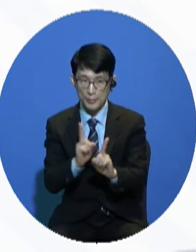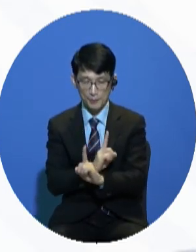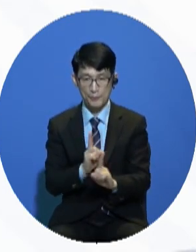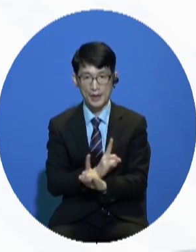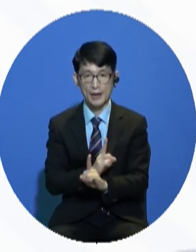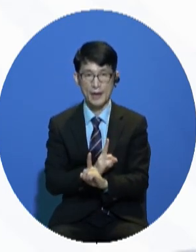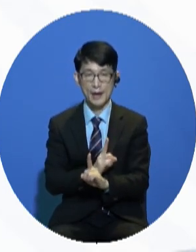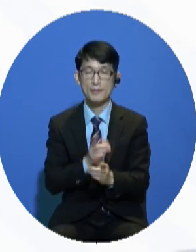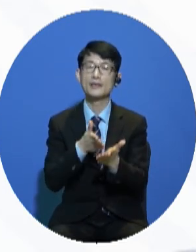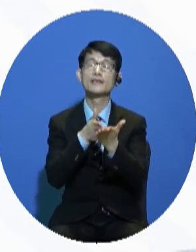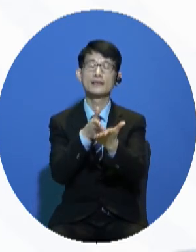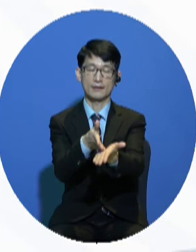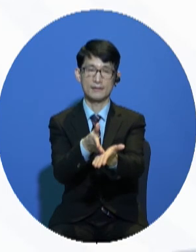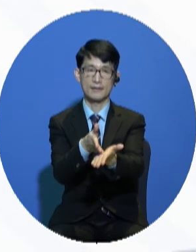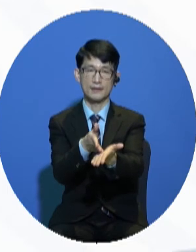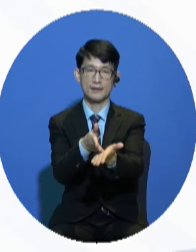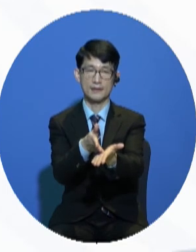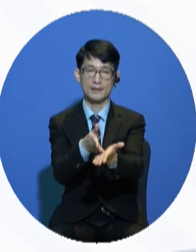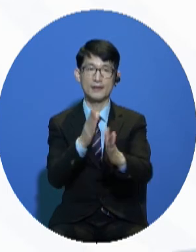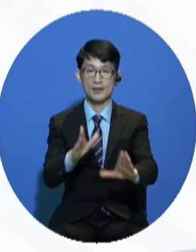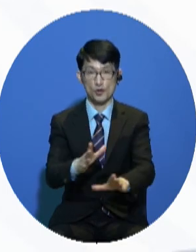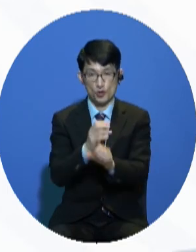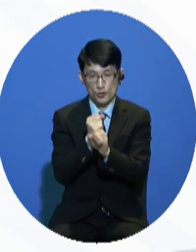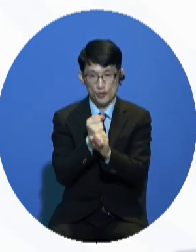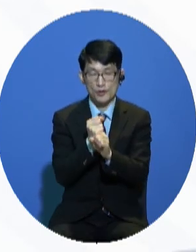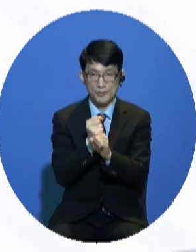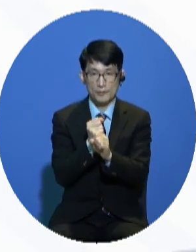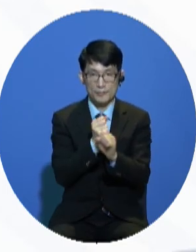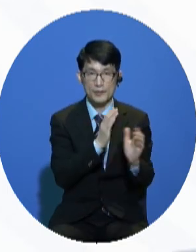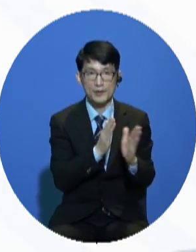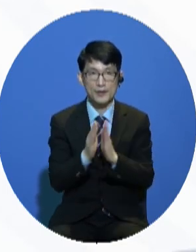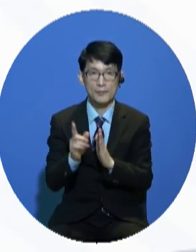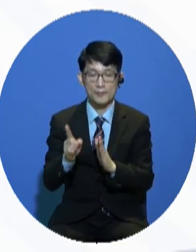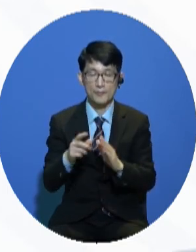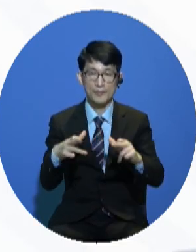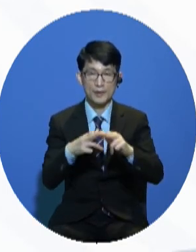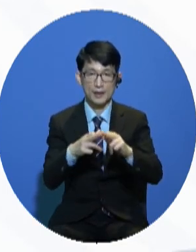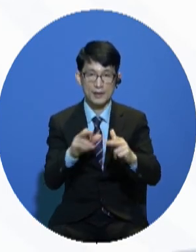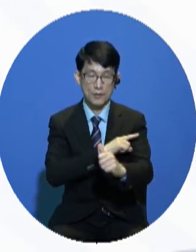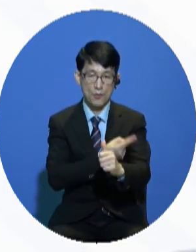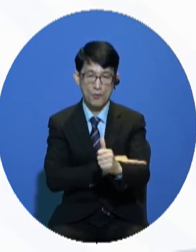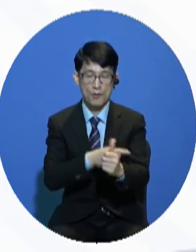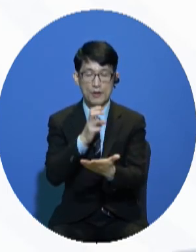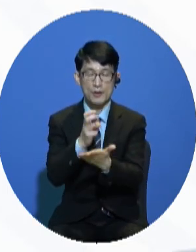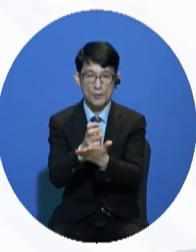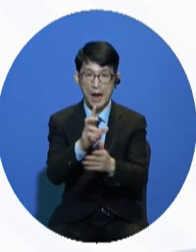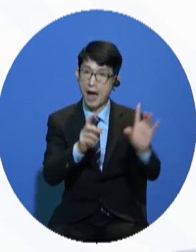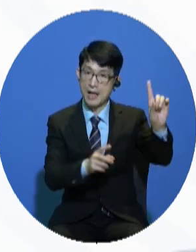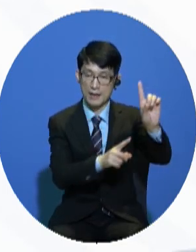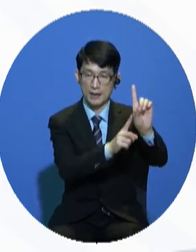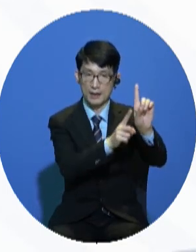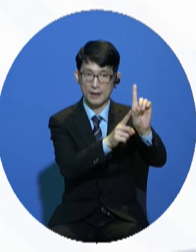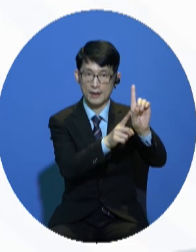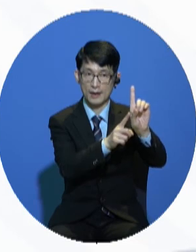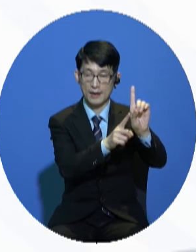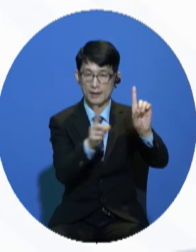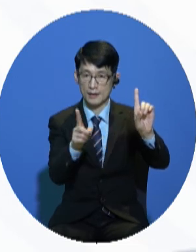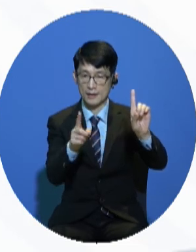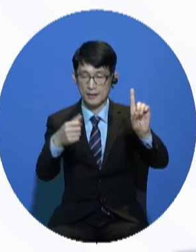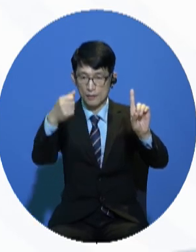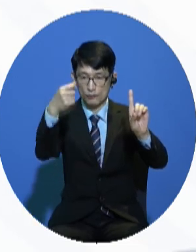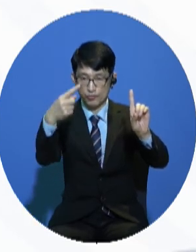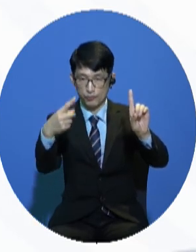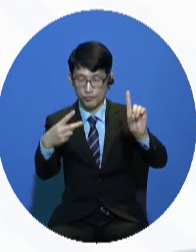방향으로 제안을 해봅니다. 그래서 이걸 정리해 보면, 장애인 권리 보장법을 원래는 하나의 법률 아니었는데 이것을 풀세트로